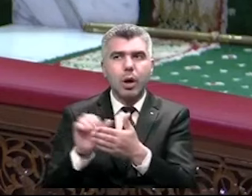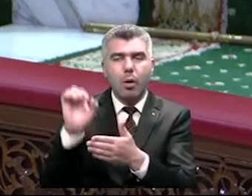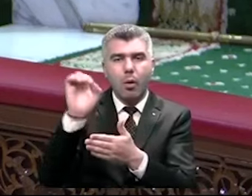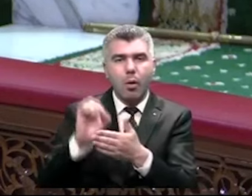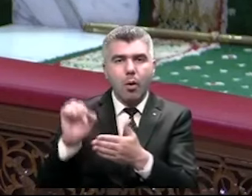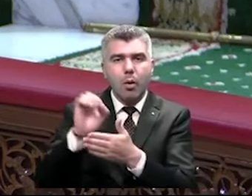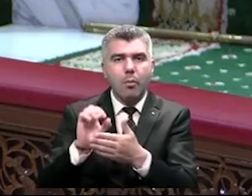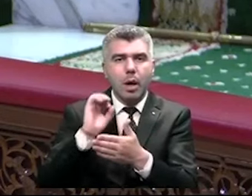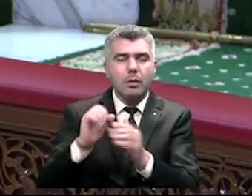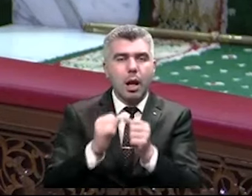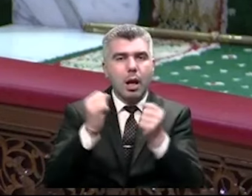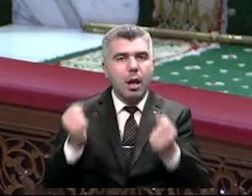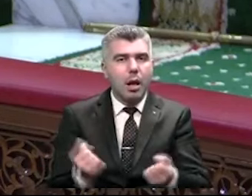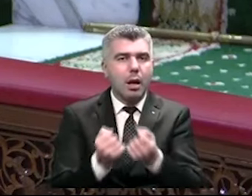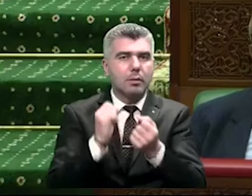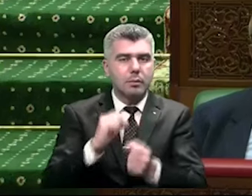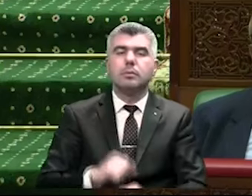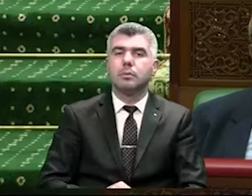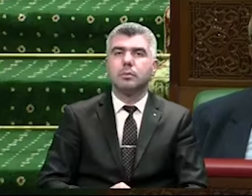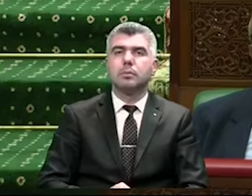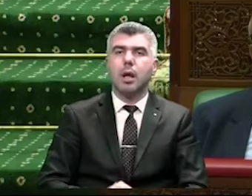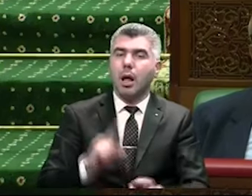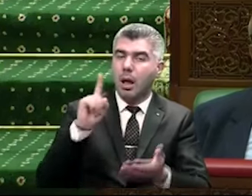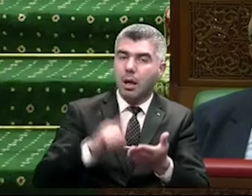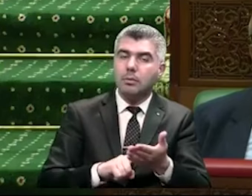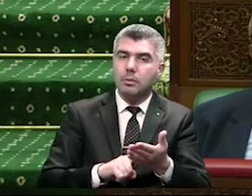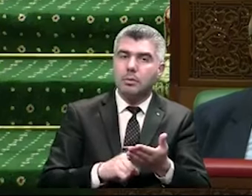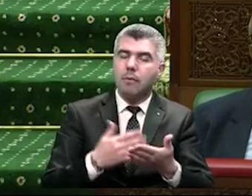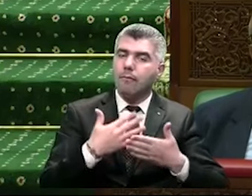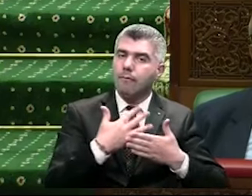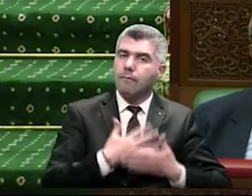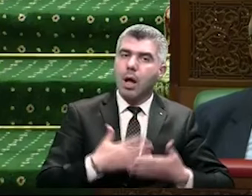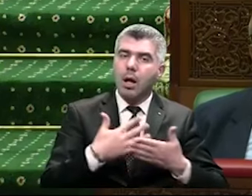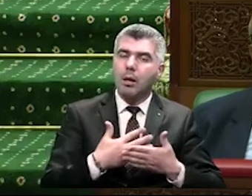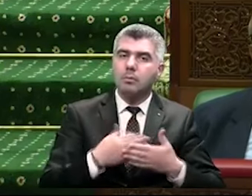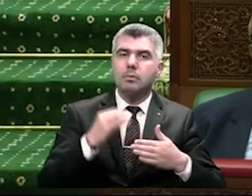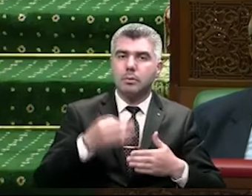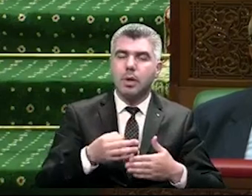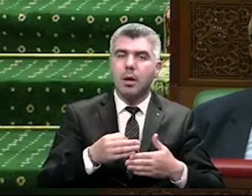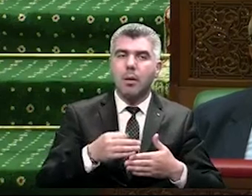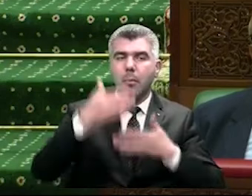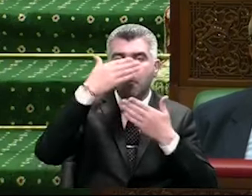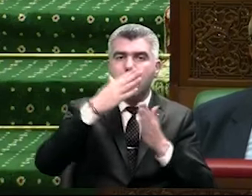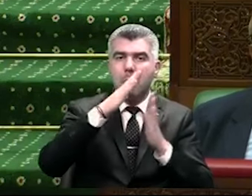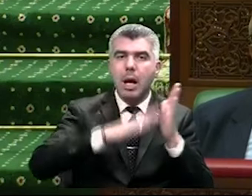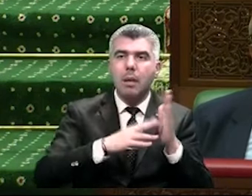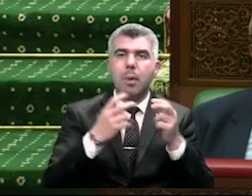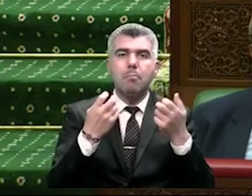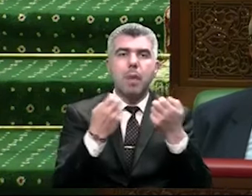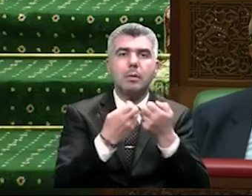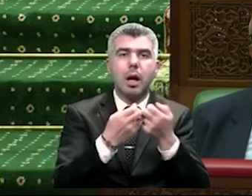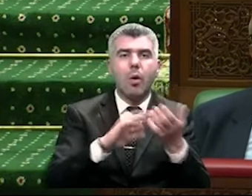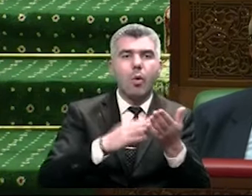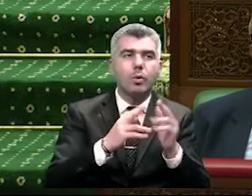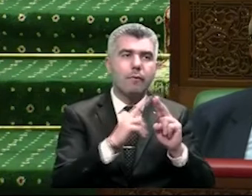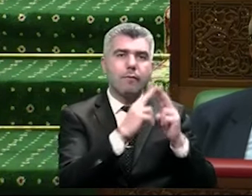للتنافسيه الاقتصاديه المجاليه بحيث يجب ان نعتز بكون المغرب اضحى يضرب به المثل في هذا المجال وذلك